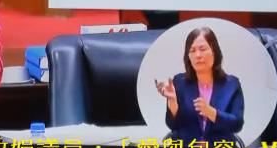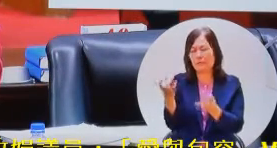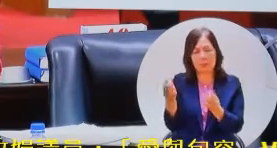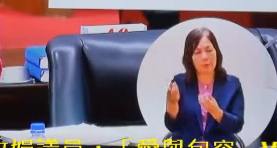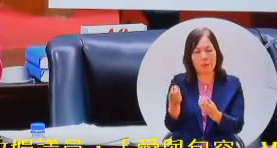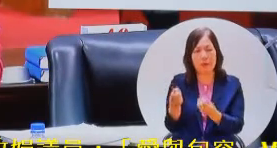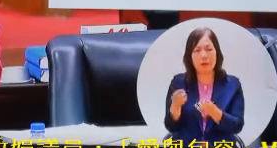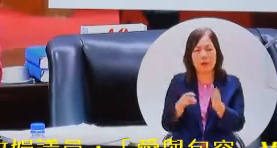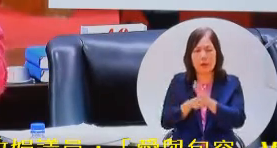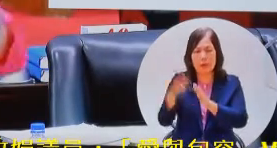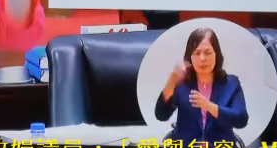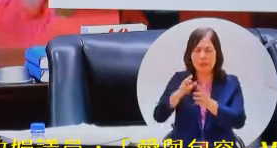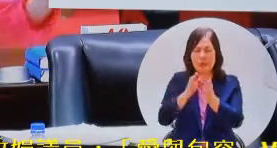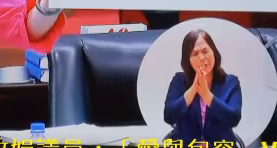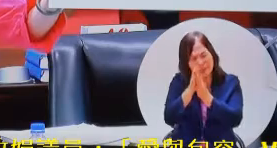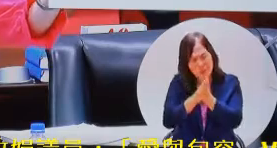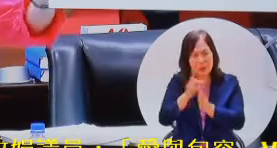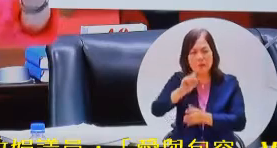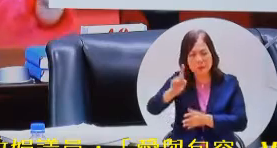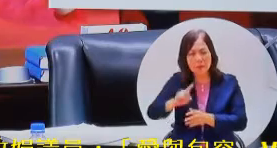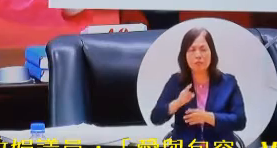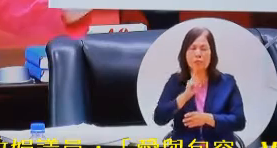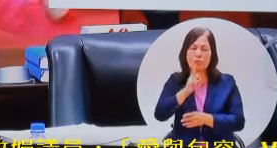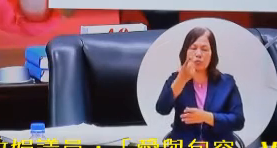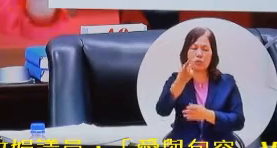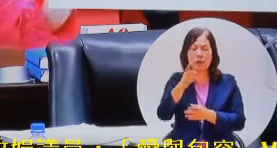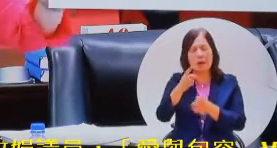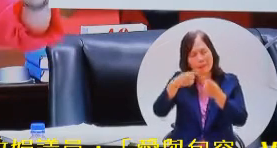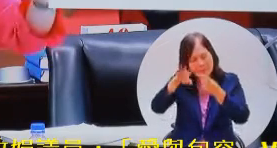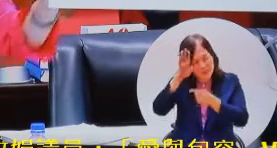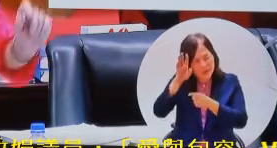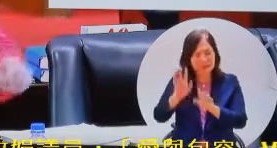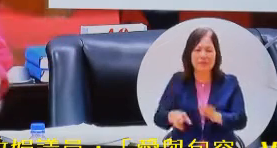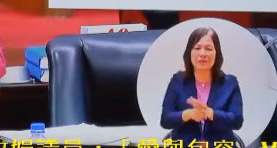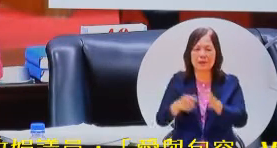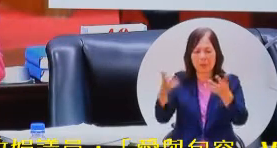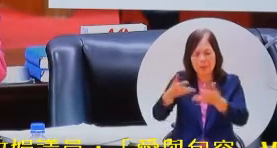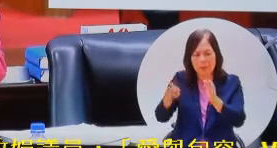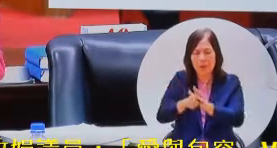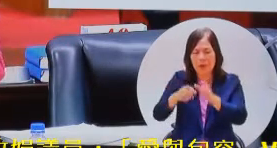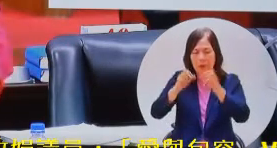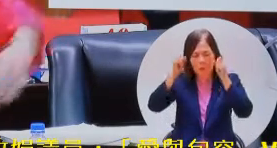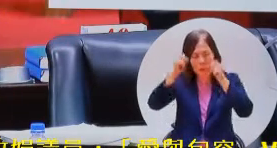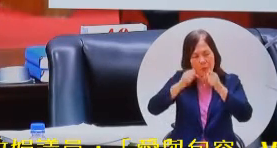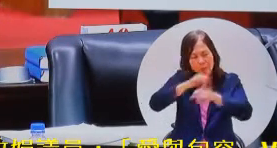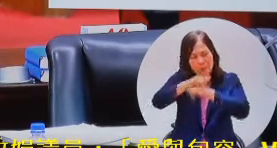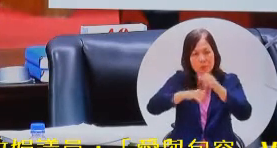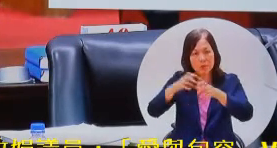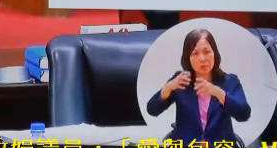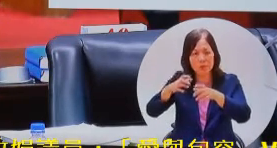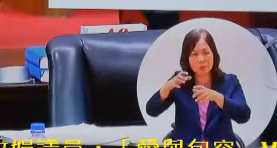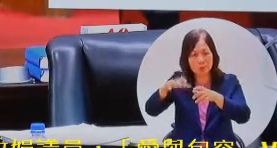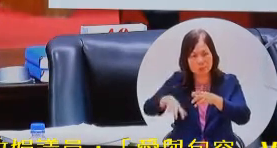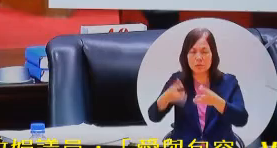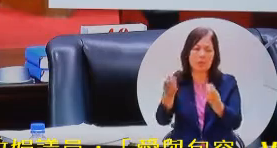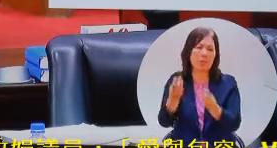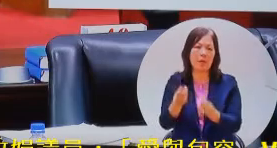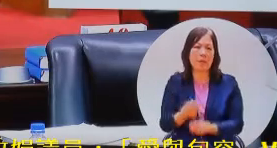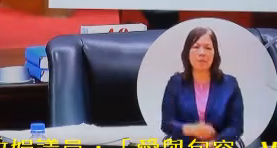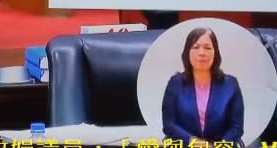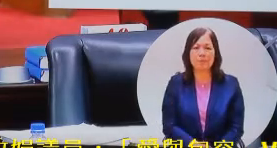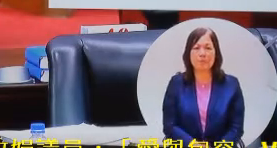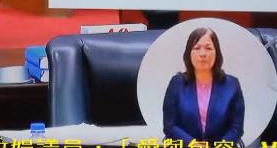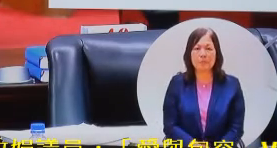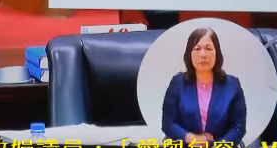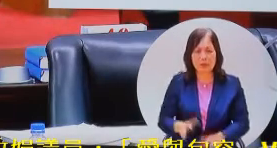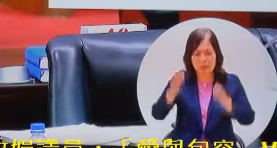议会怎么的请求，只有一句话，不好意思，现在不盖活动中心，但是现在男子运动